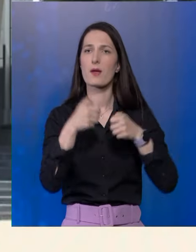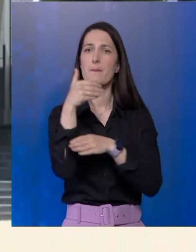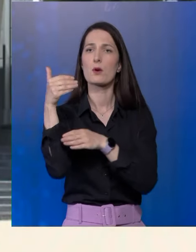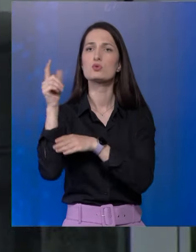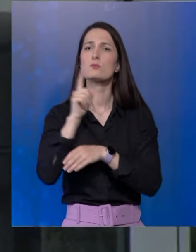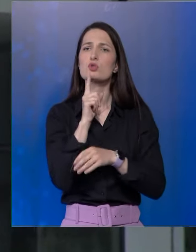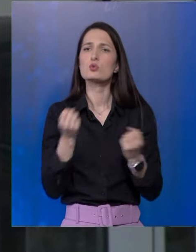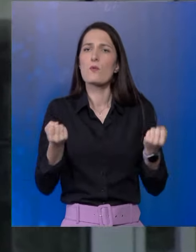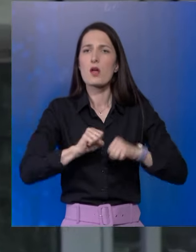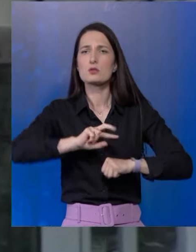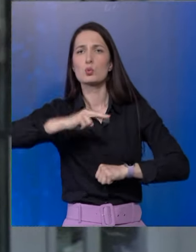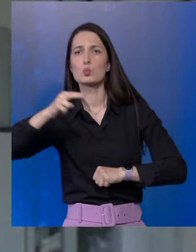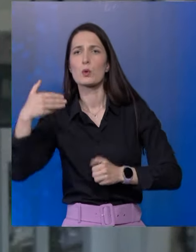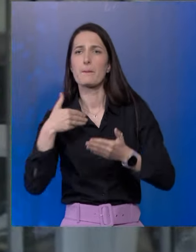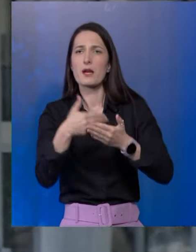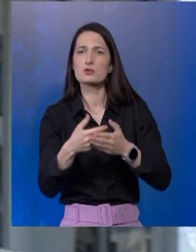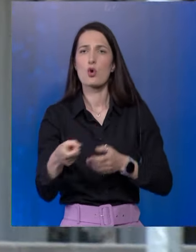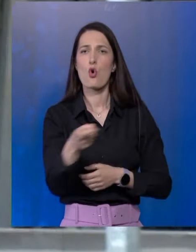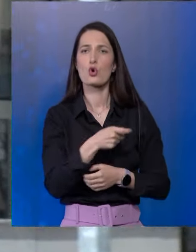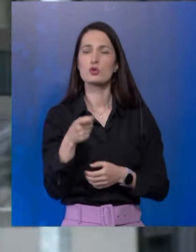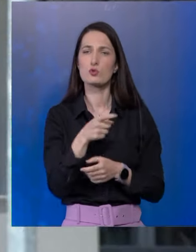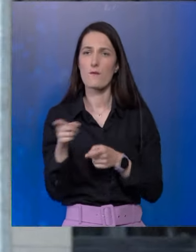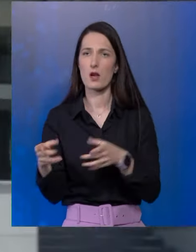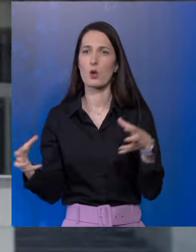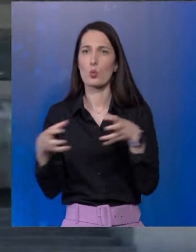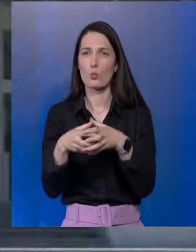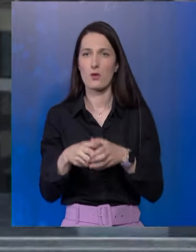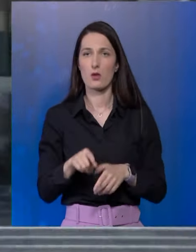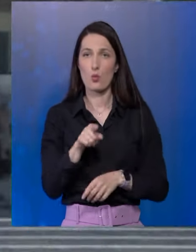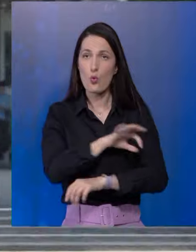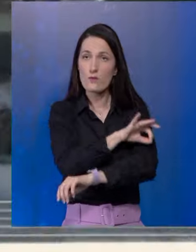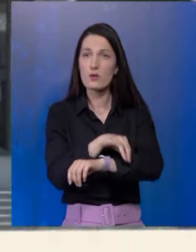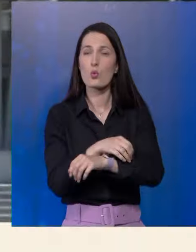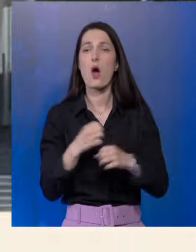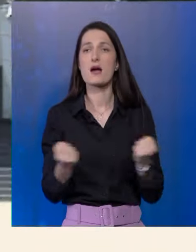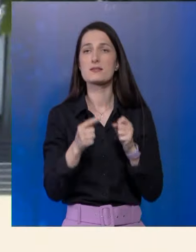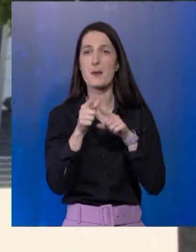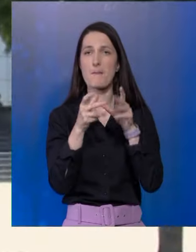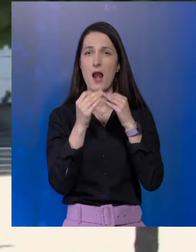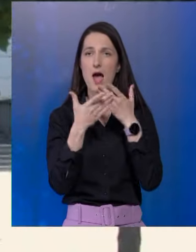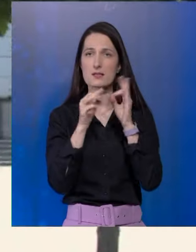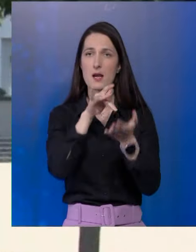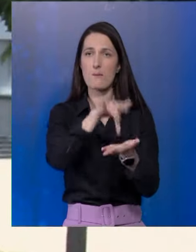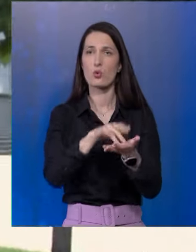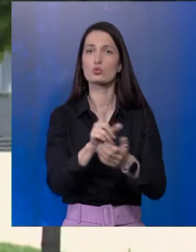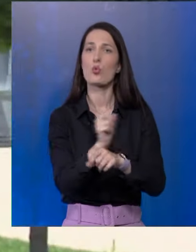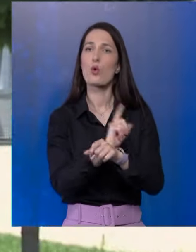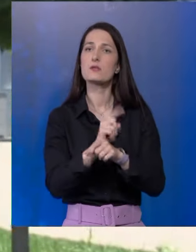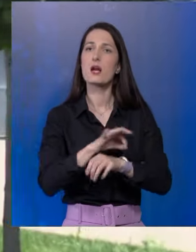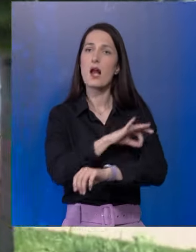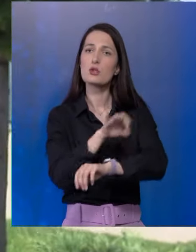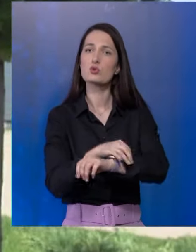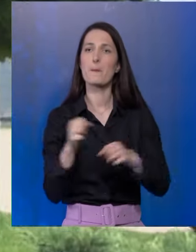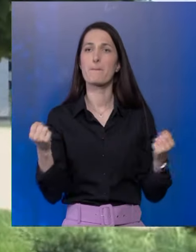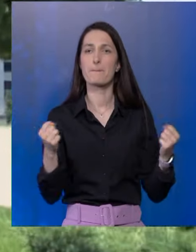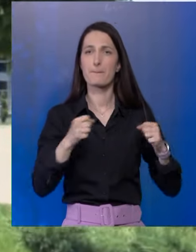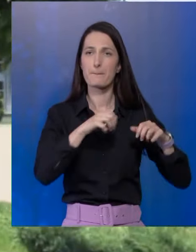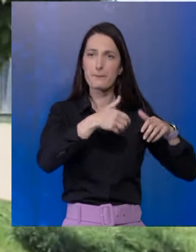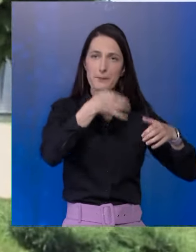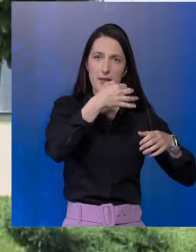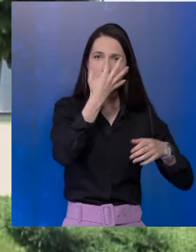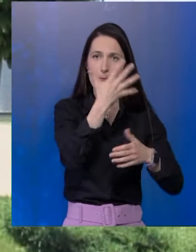grupe. U okviru akcije Plaza na području Lukavca realizovani su pretresi na 5 lokacija te pretres sefa u jednoj banci u